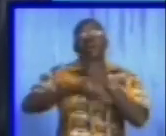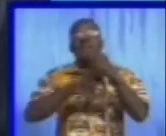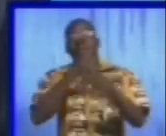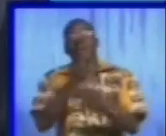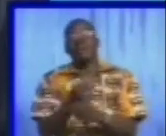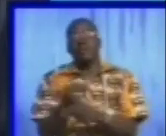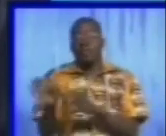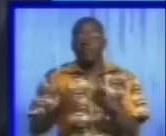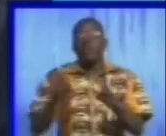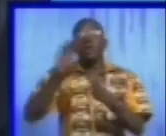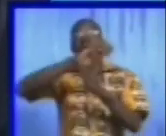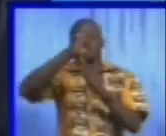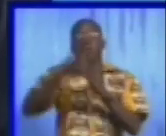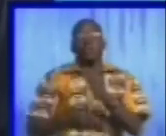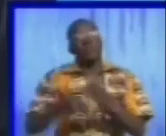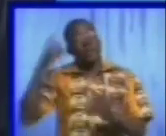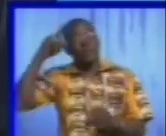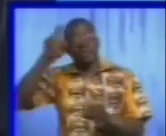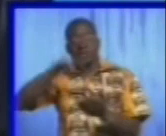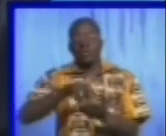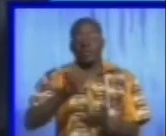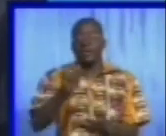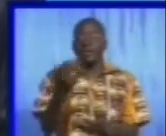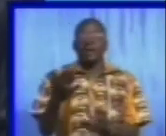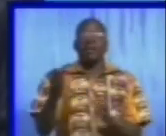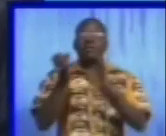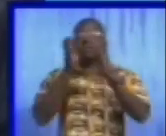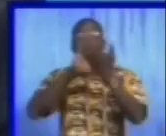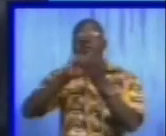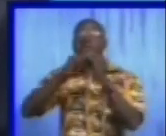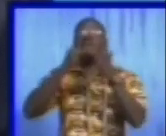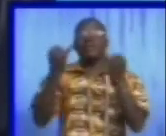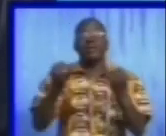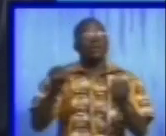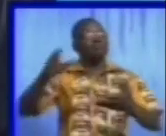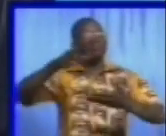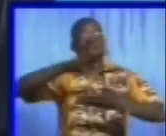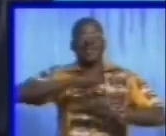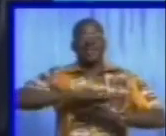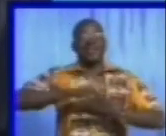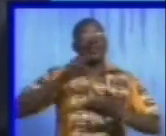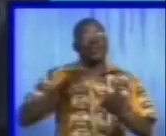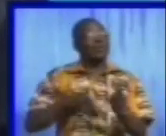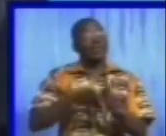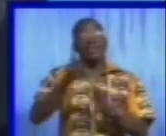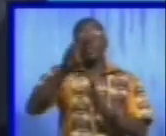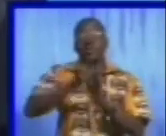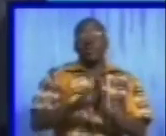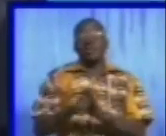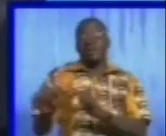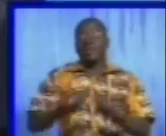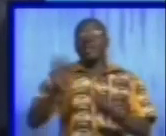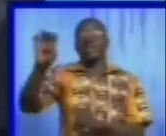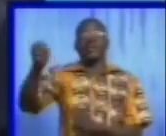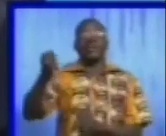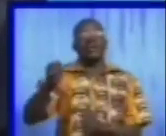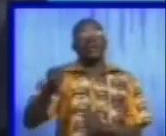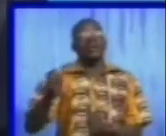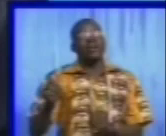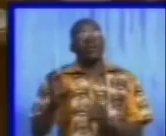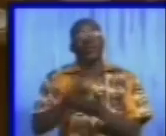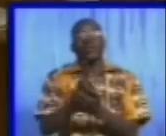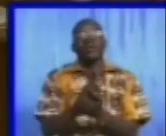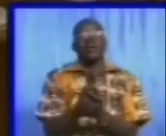bilan de l'édition 2013. Face aux journalistes, ils disent être satisfaits du déroulement des activités. Isaïe